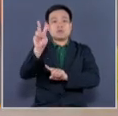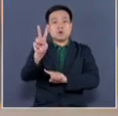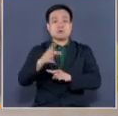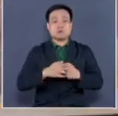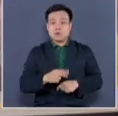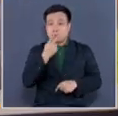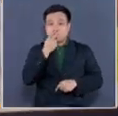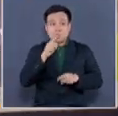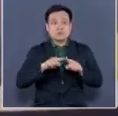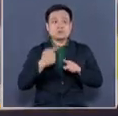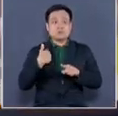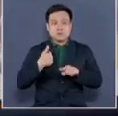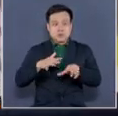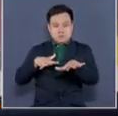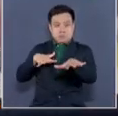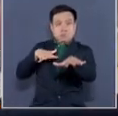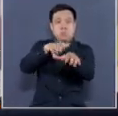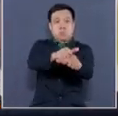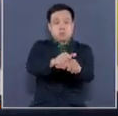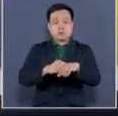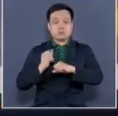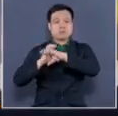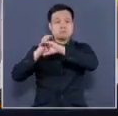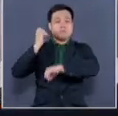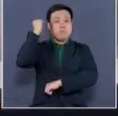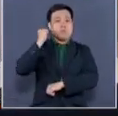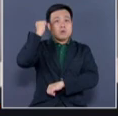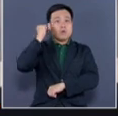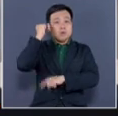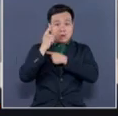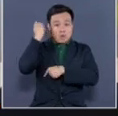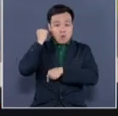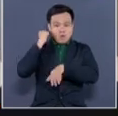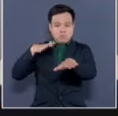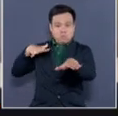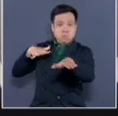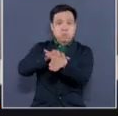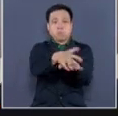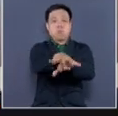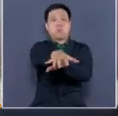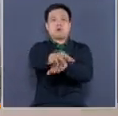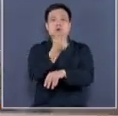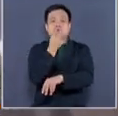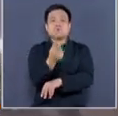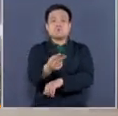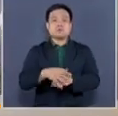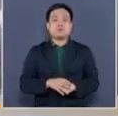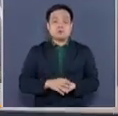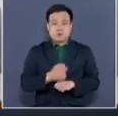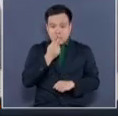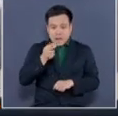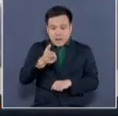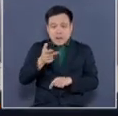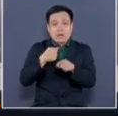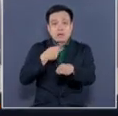หตุนี่เลยรถเมล์เบรกแตกค่ะโอ้โหโอ้โห ไปอย่าง น ี้เลยอ่ะ โอ้โห ชนแหลกเสียหายไปทั้งหมดมีเห็นโครม